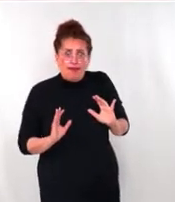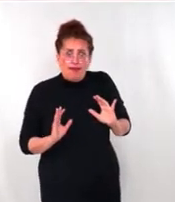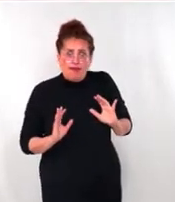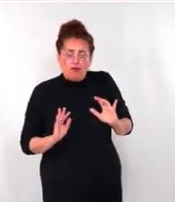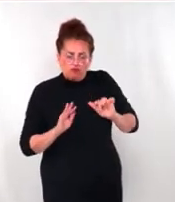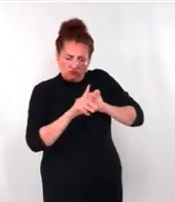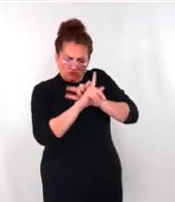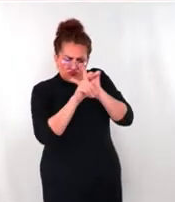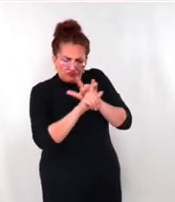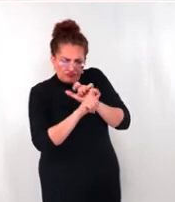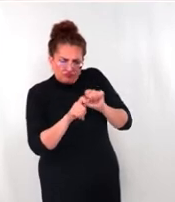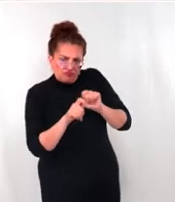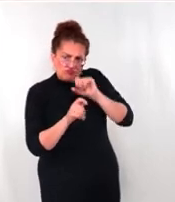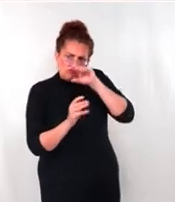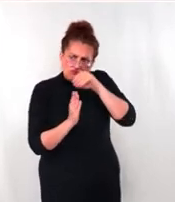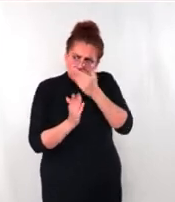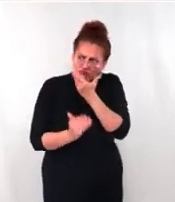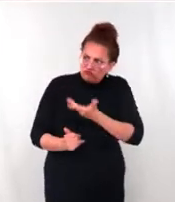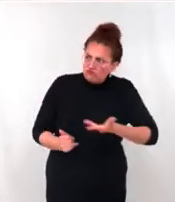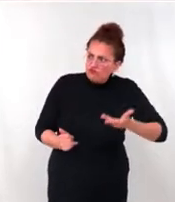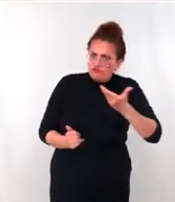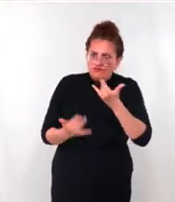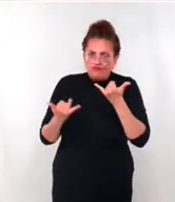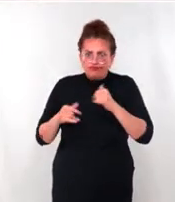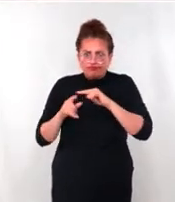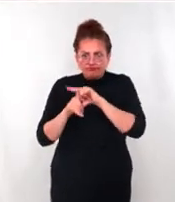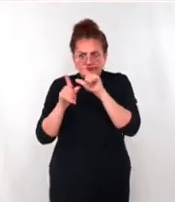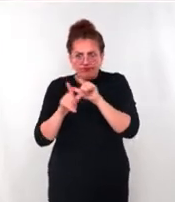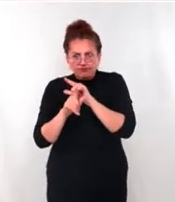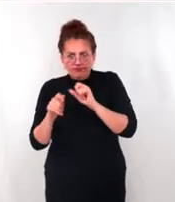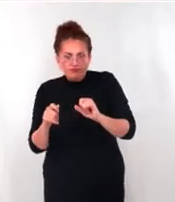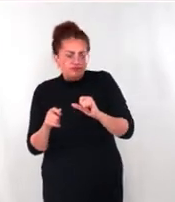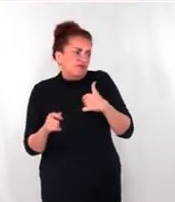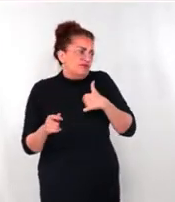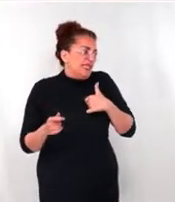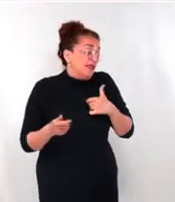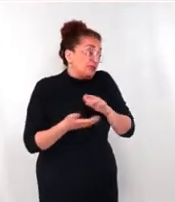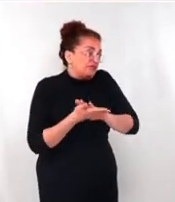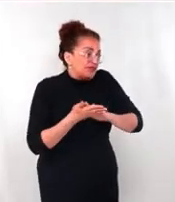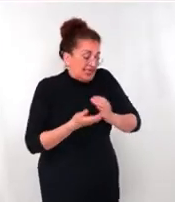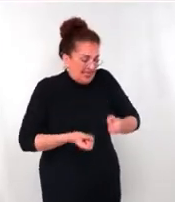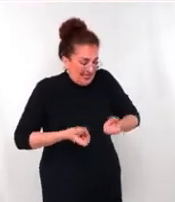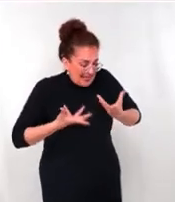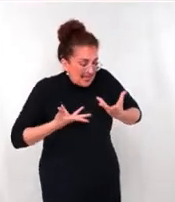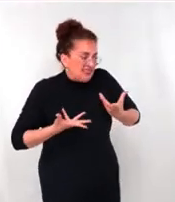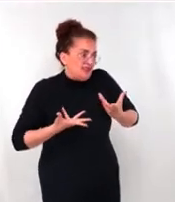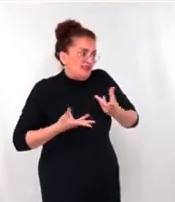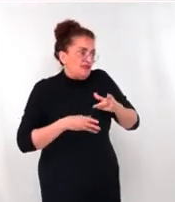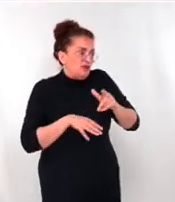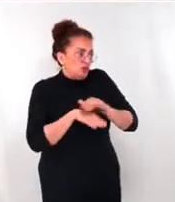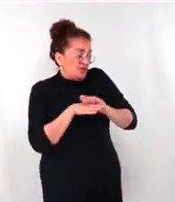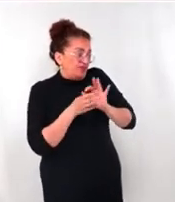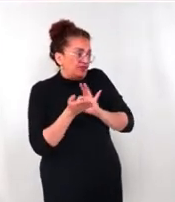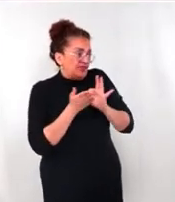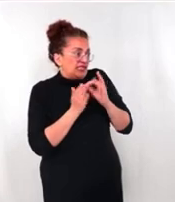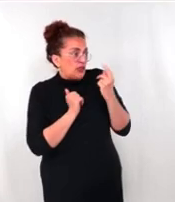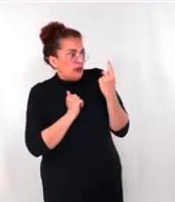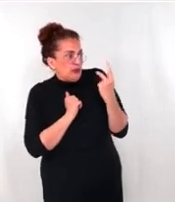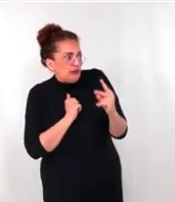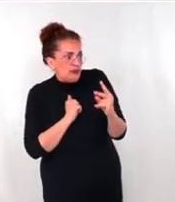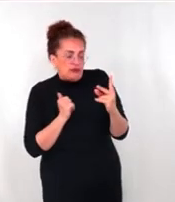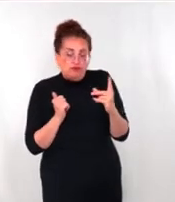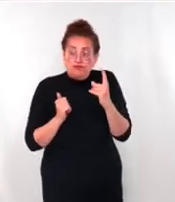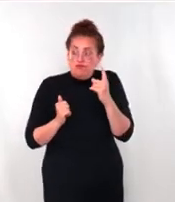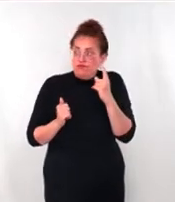cette majorité. Mais laissez-nous la possibilité de vous dire que sur le plan de la stratégie politique, nous